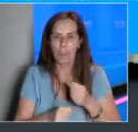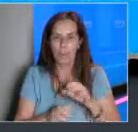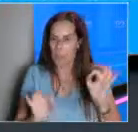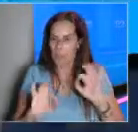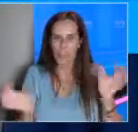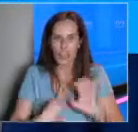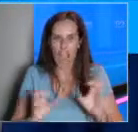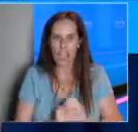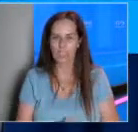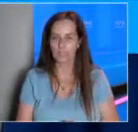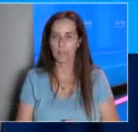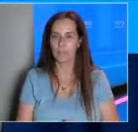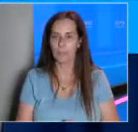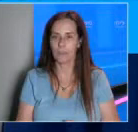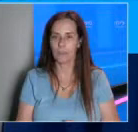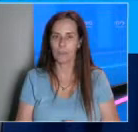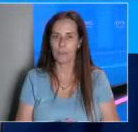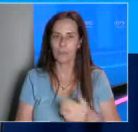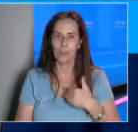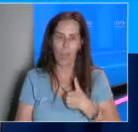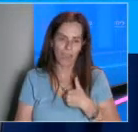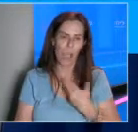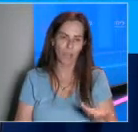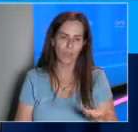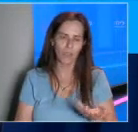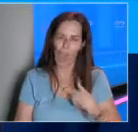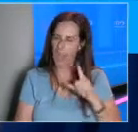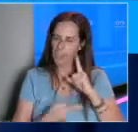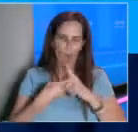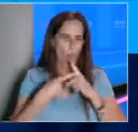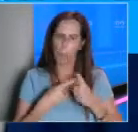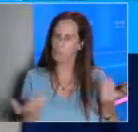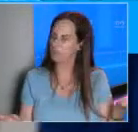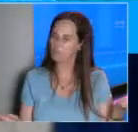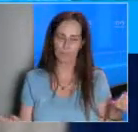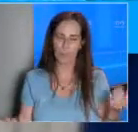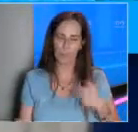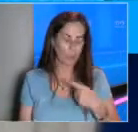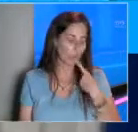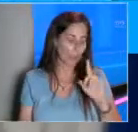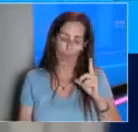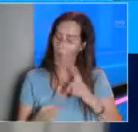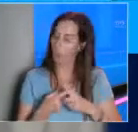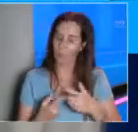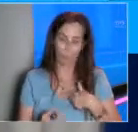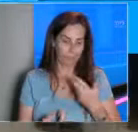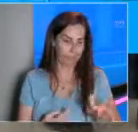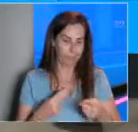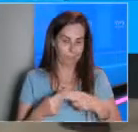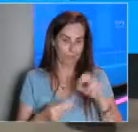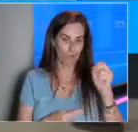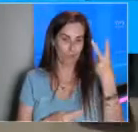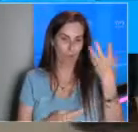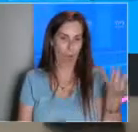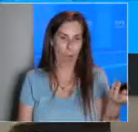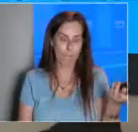כעס והתעצבן. תראה, עידן, אנחנו... אני לא אופטימי הערב. אני מדבר איתך הערב, אני לא אופטימי. אנחנו 15 ימים לפני